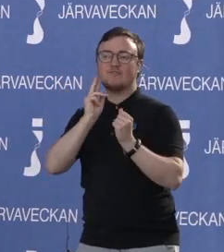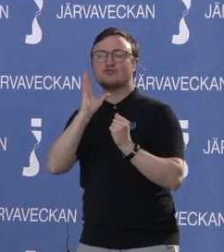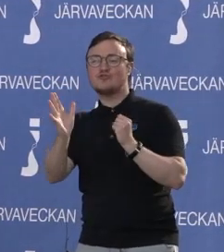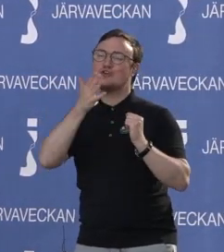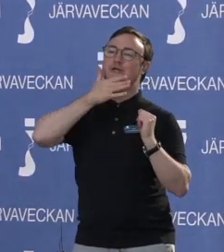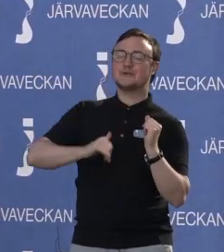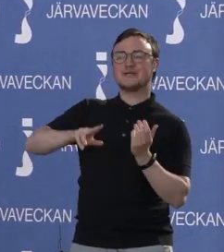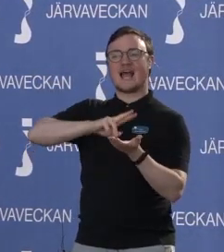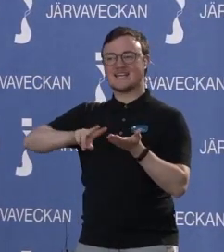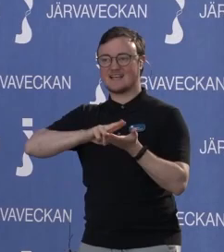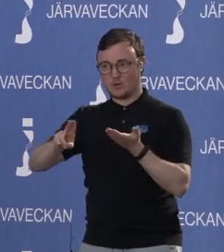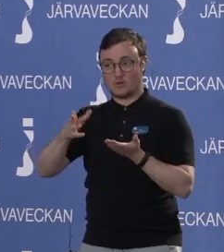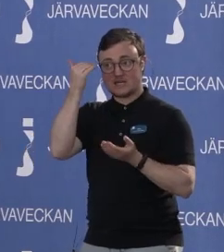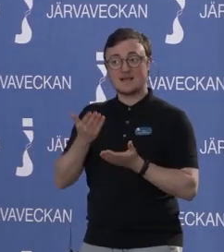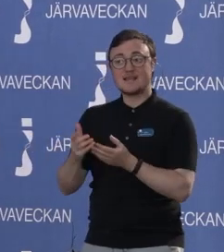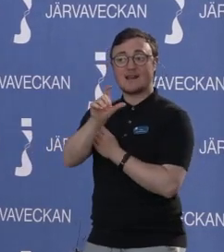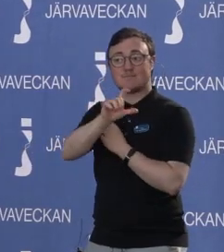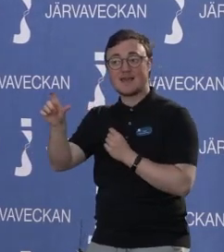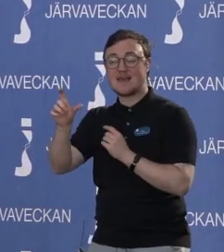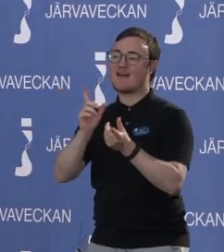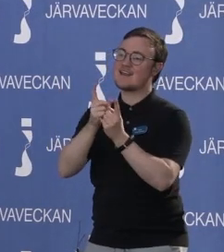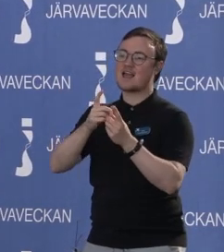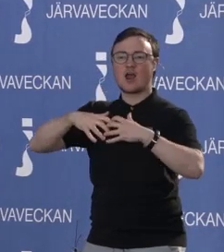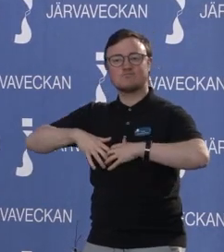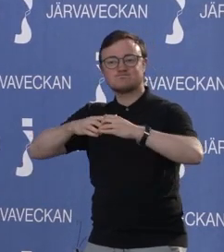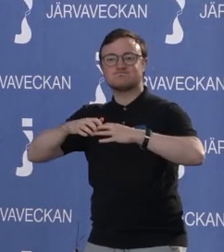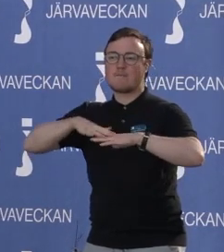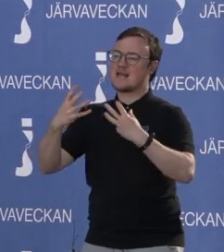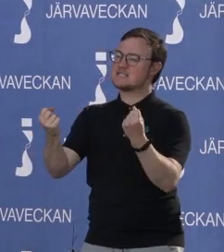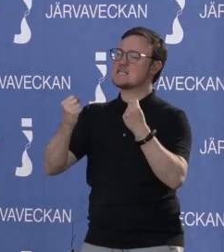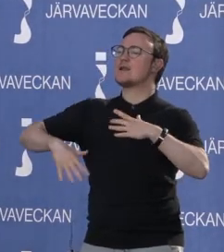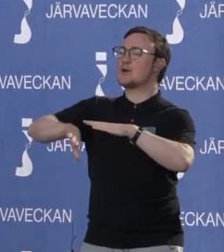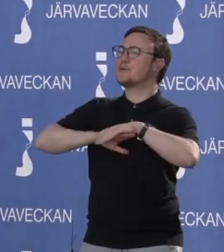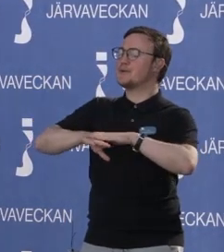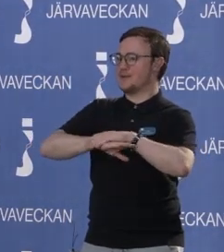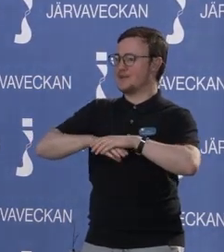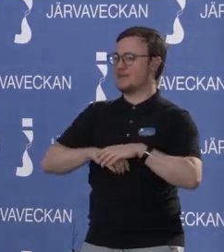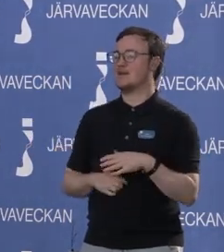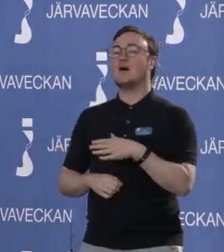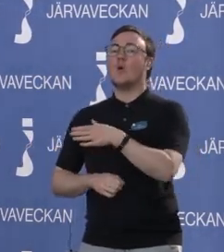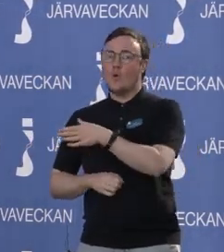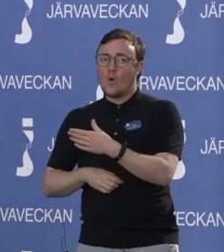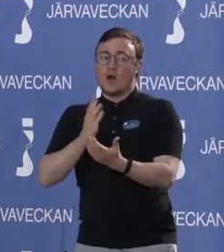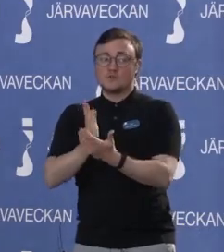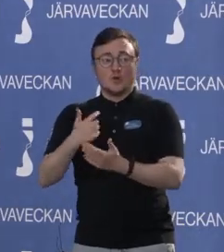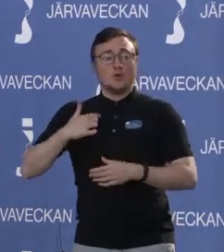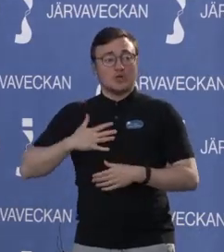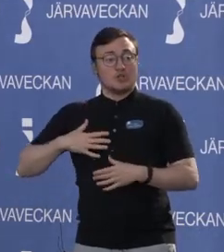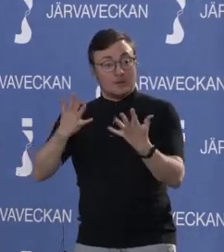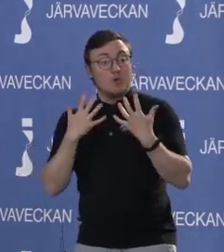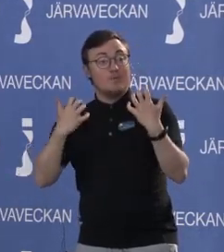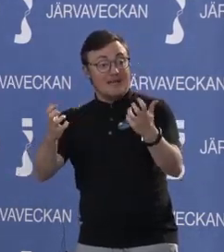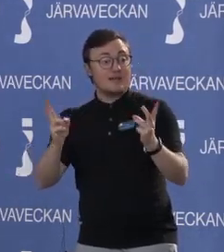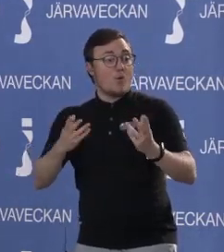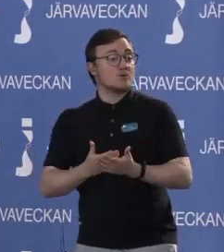yngre redaktionerna med kanske en starkare bas i såna här områden? Ja, men framförallt så tycker jag att vi får en hjälp av publiken.